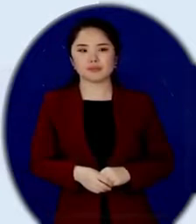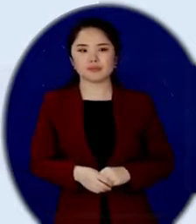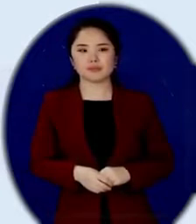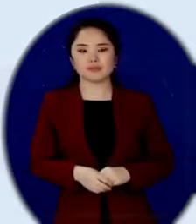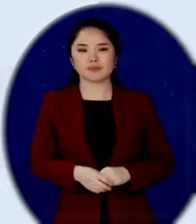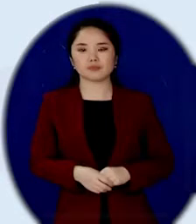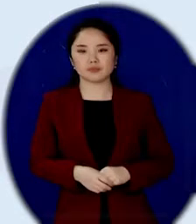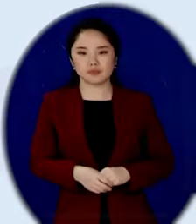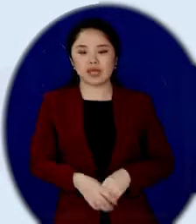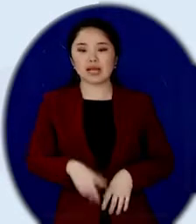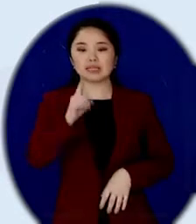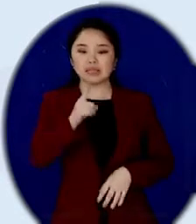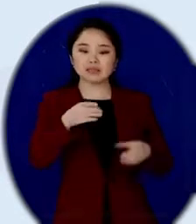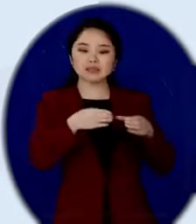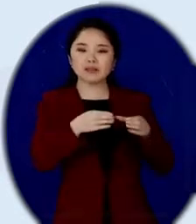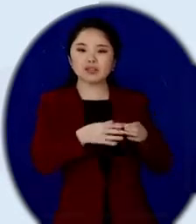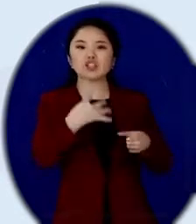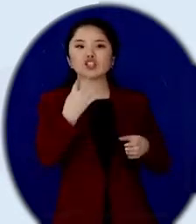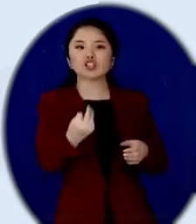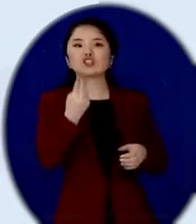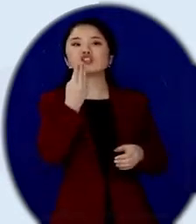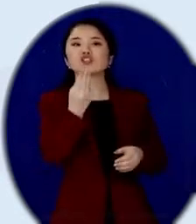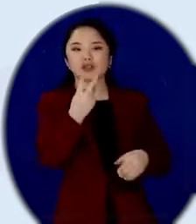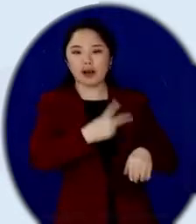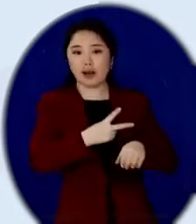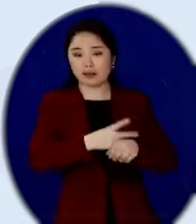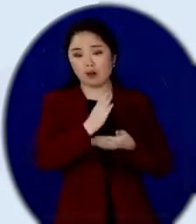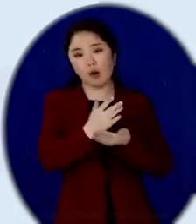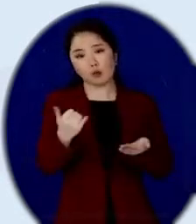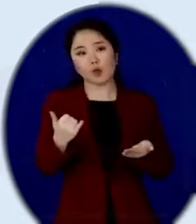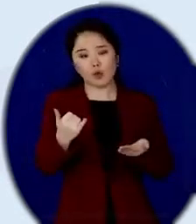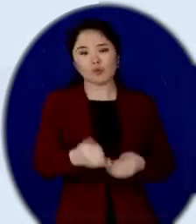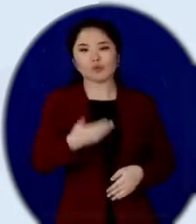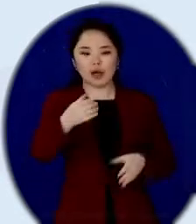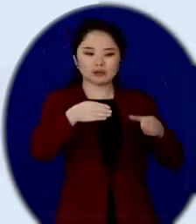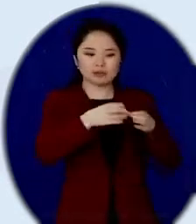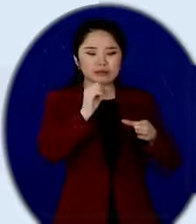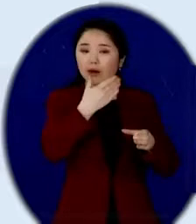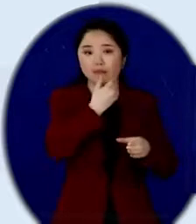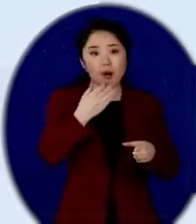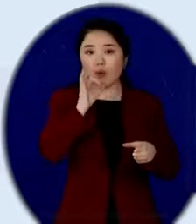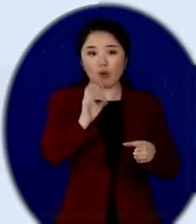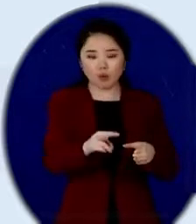За, 1 савнд хідэн харандаа орсон бэ? За, та нарт үзэгний сав байхгүй бол